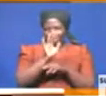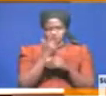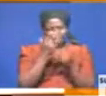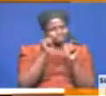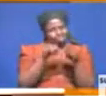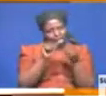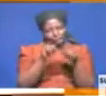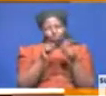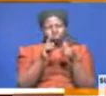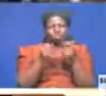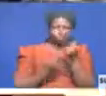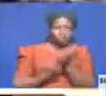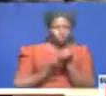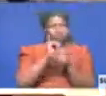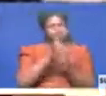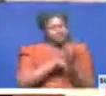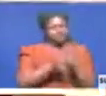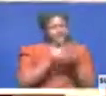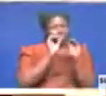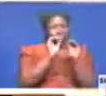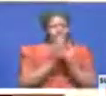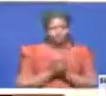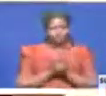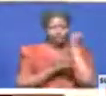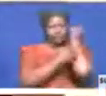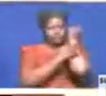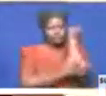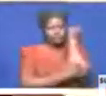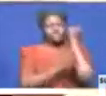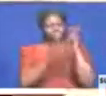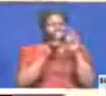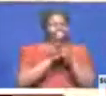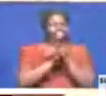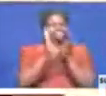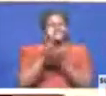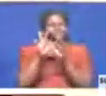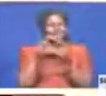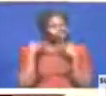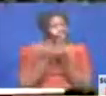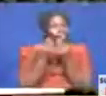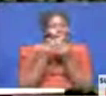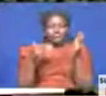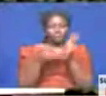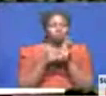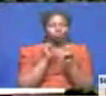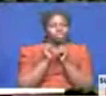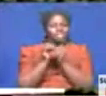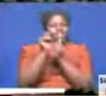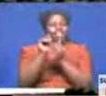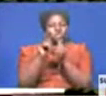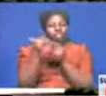was not able to support that activity. Umaskini miongoni mwa familia umekuwa kikwazo kinachochangia ajira kwa watoto. The